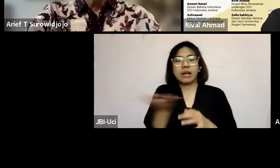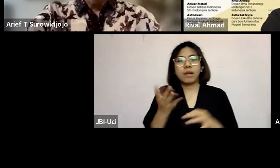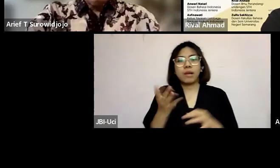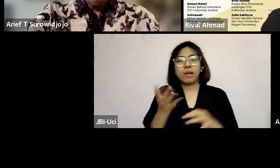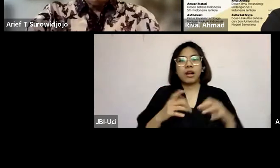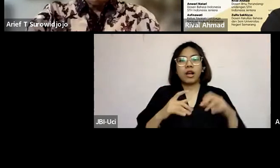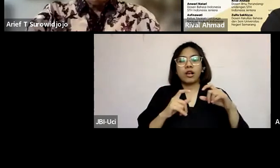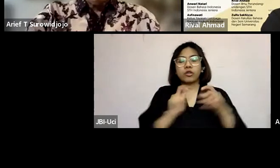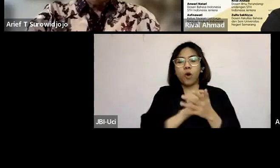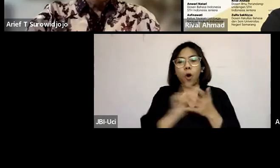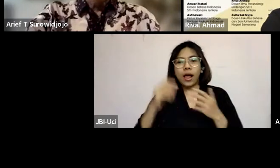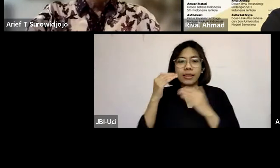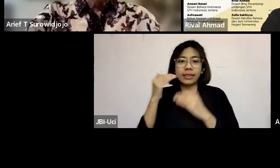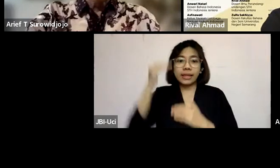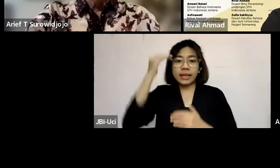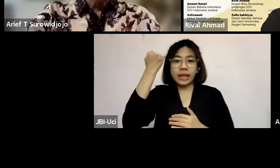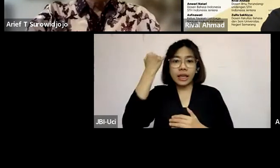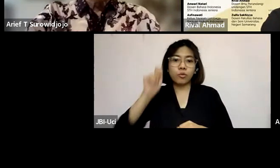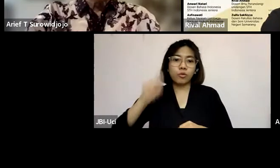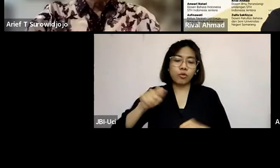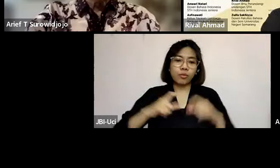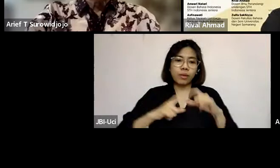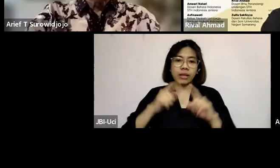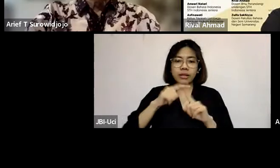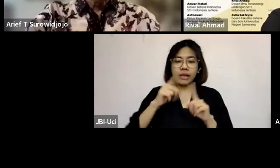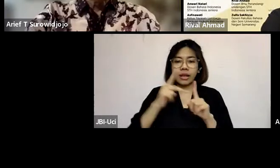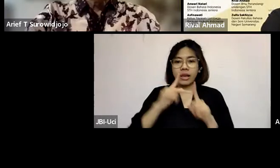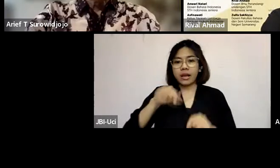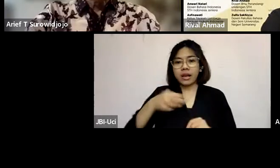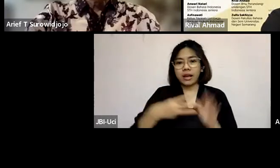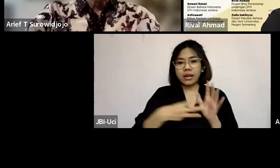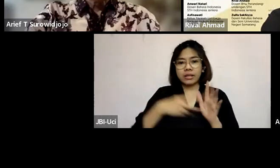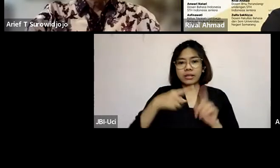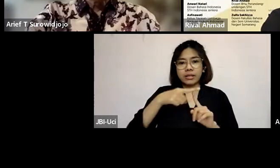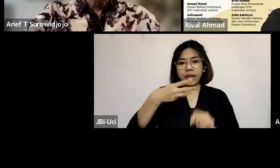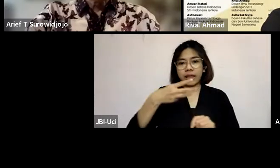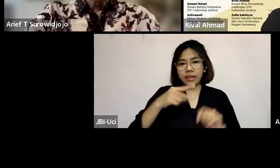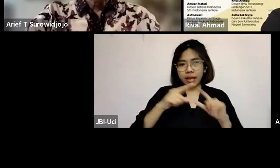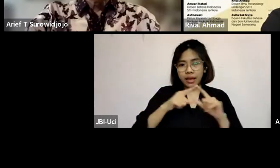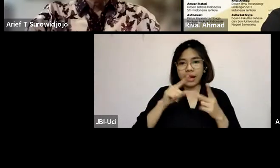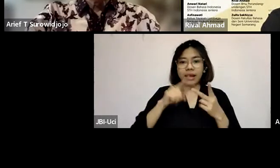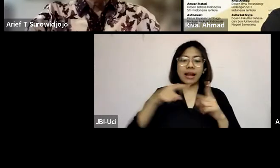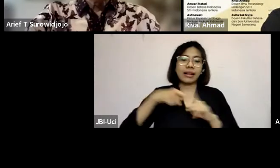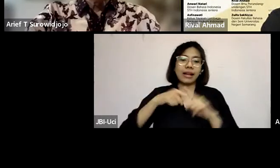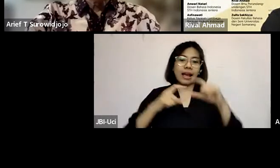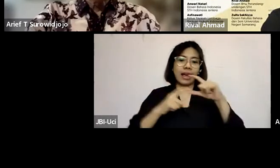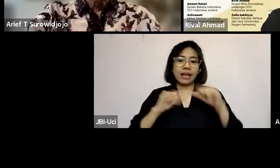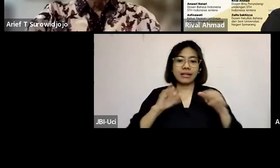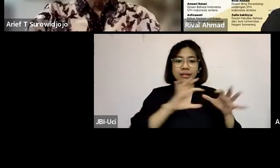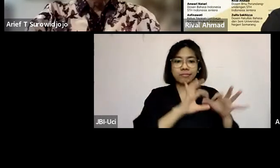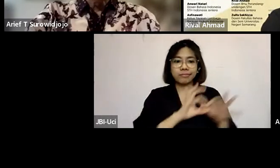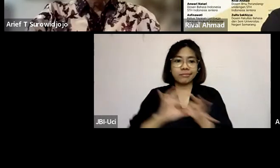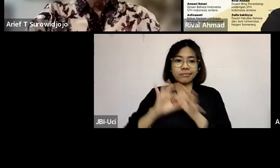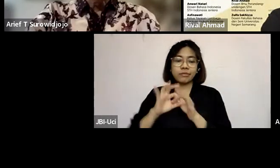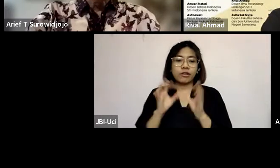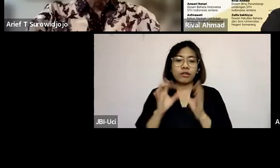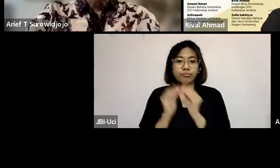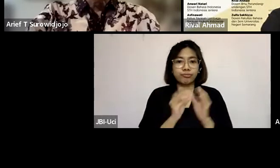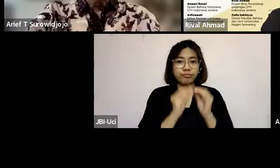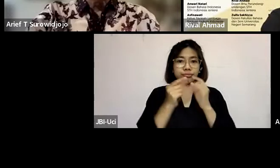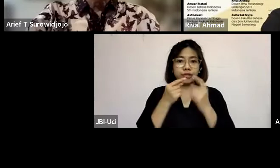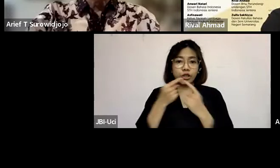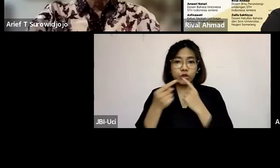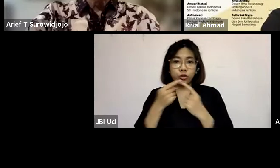oleh nurchaili inisiatif Atau KFC SKP sendiri atau forum kajian pembangunan adalah